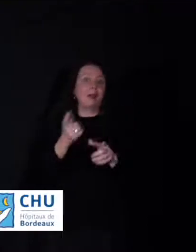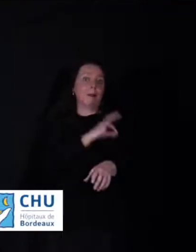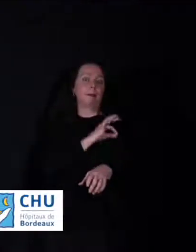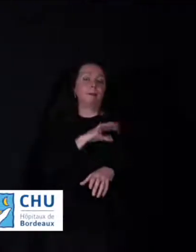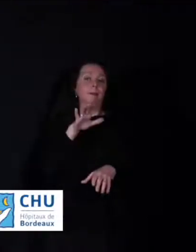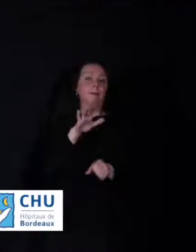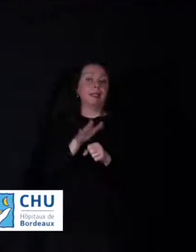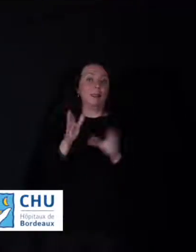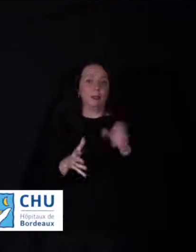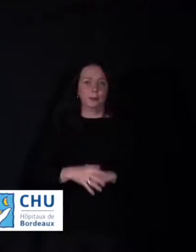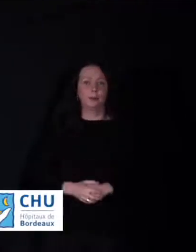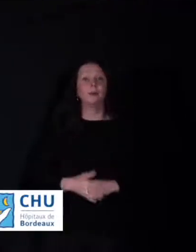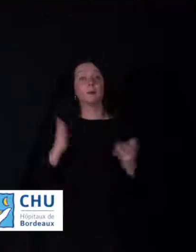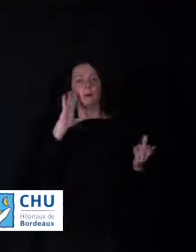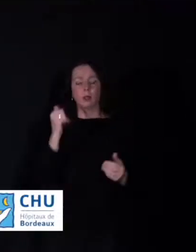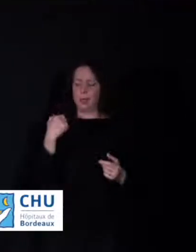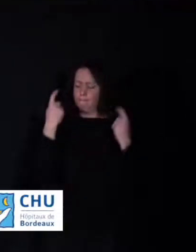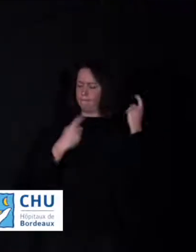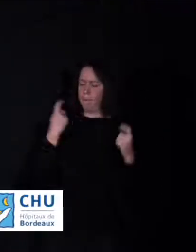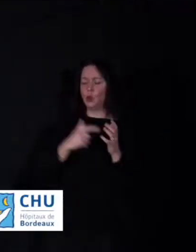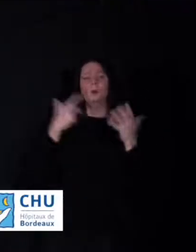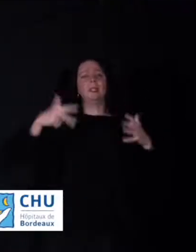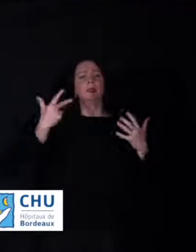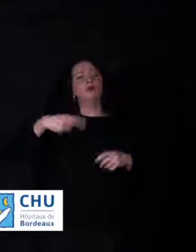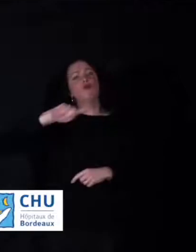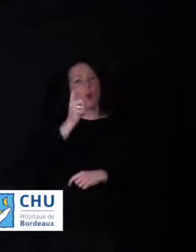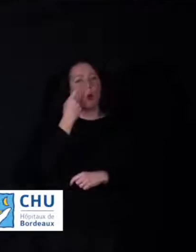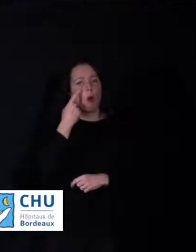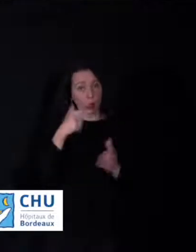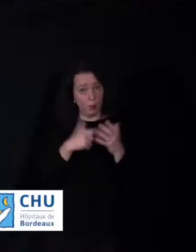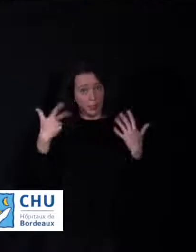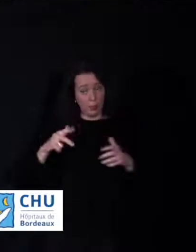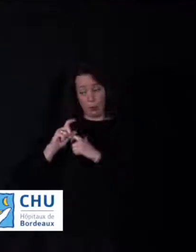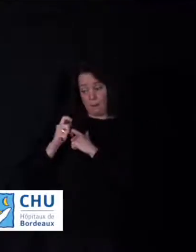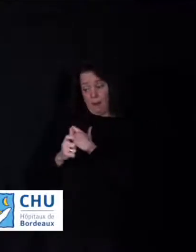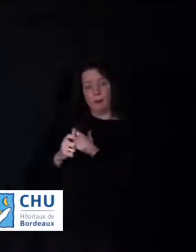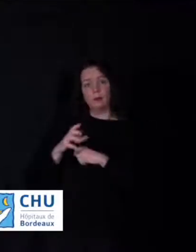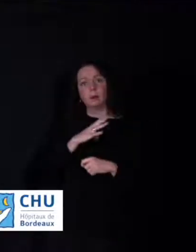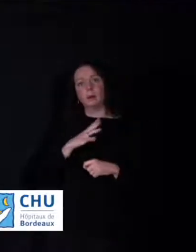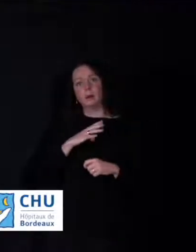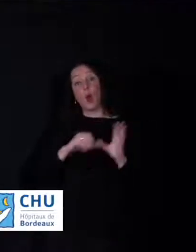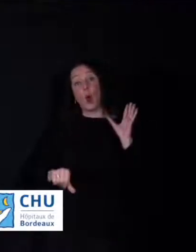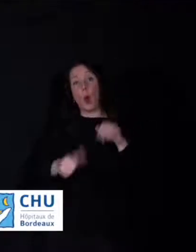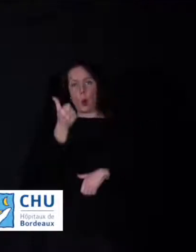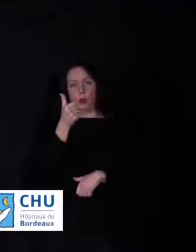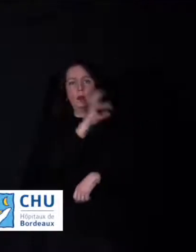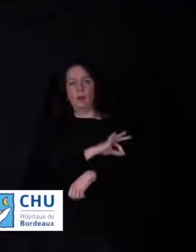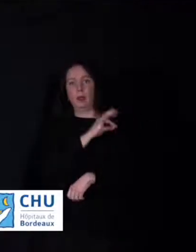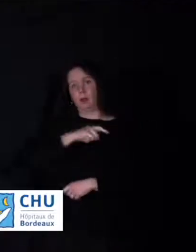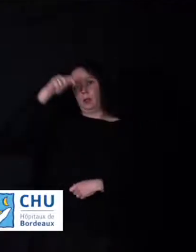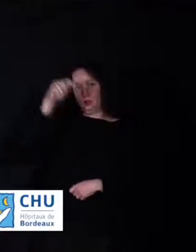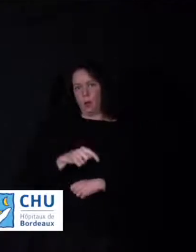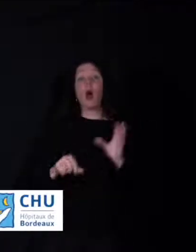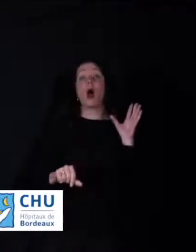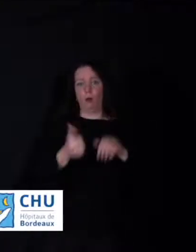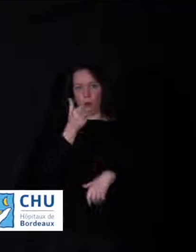un virage à 360 degrés en 2018, comme vous le savez, avec le passage à 11 vaccins obligatoires.